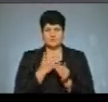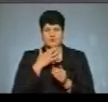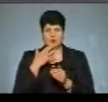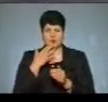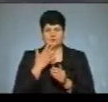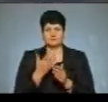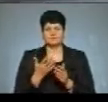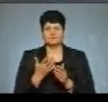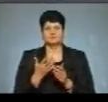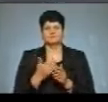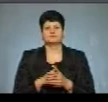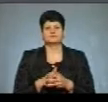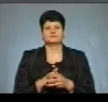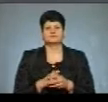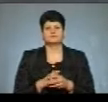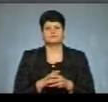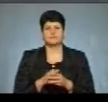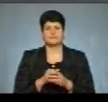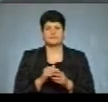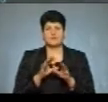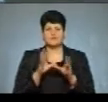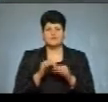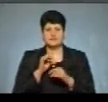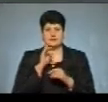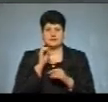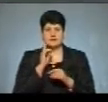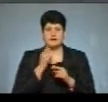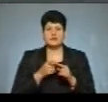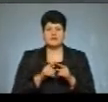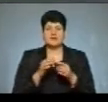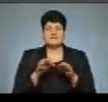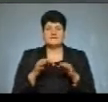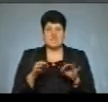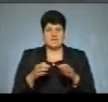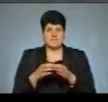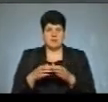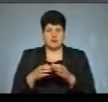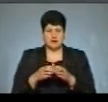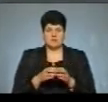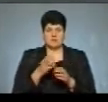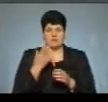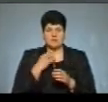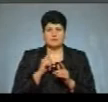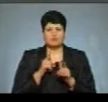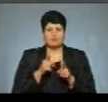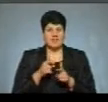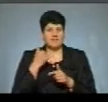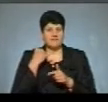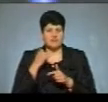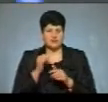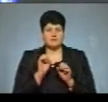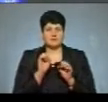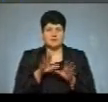багато, які всі є от зелені, то вони є вільні бригади. І тоді, коли поступає виклик, ми